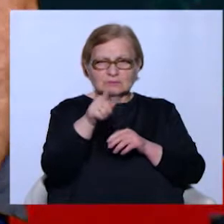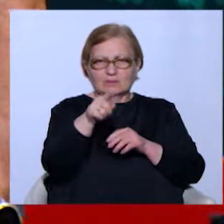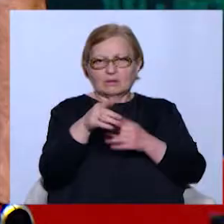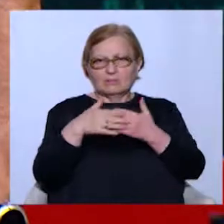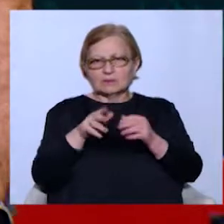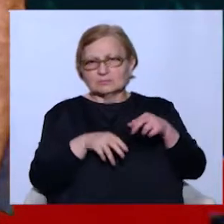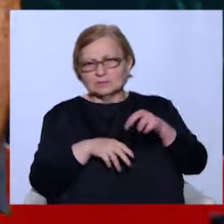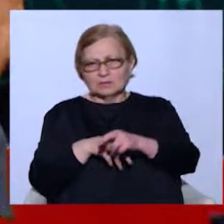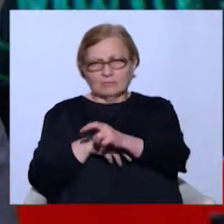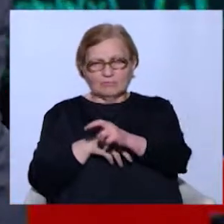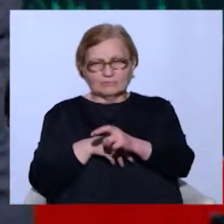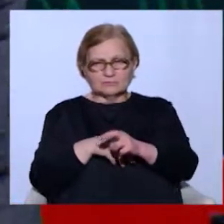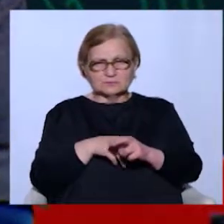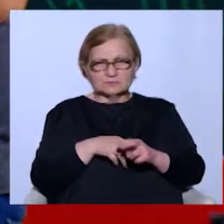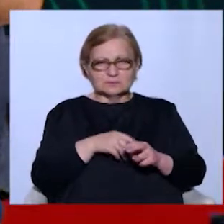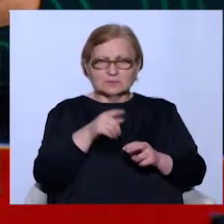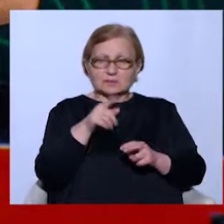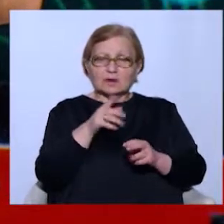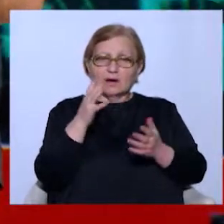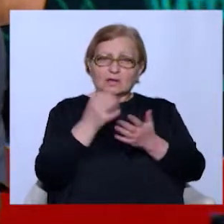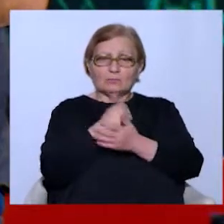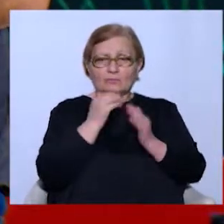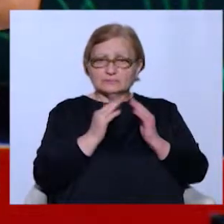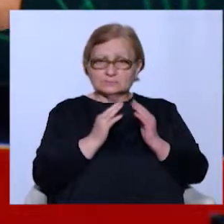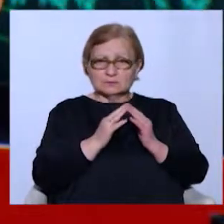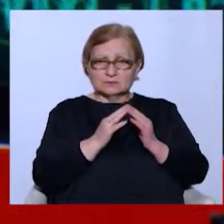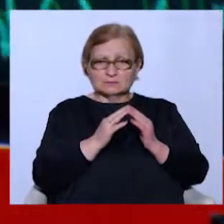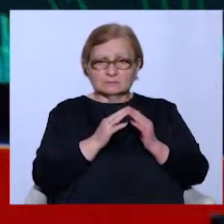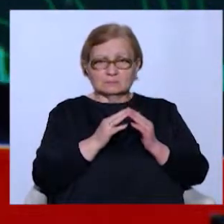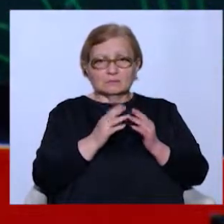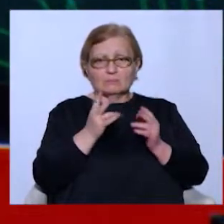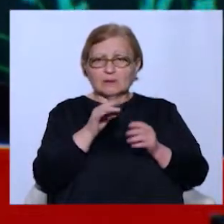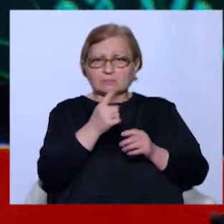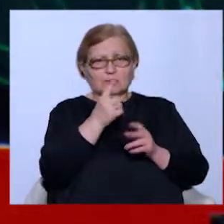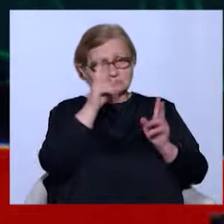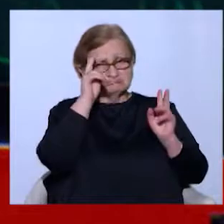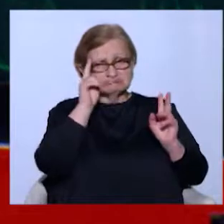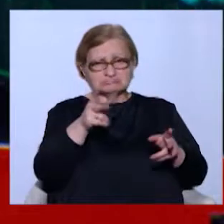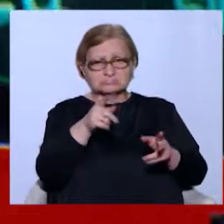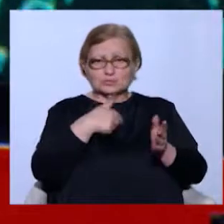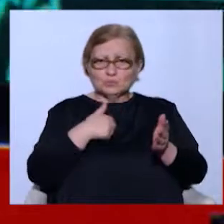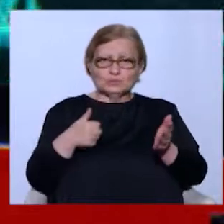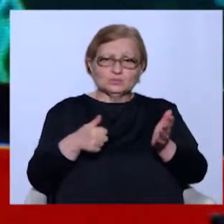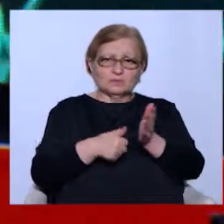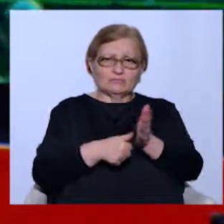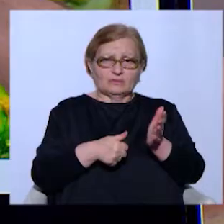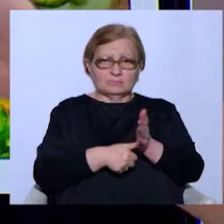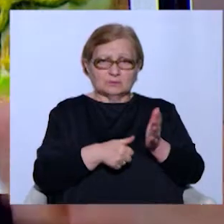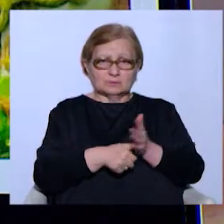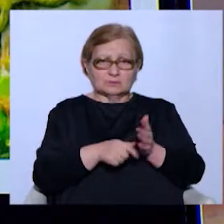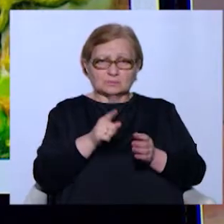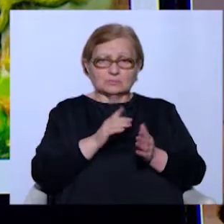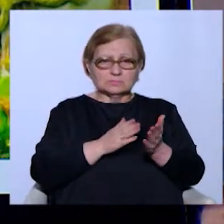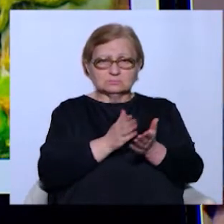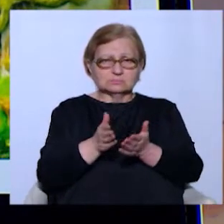კარიდან გამოვიდეს. ასე მივა სახლში. მაგრამ ჩვენ უნდა დავეხმაროთ. ჩვენ უნდა დავეხმაროთ ამ